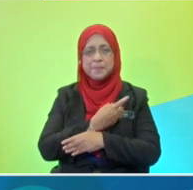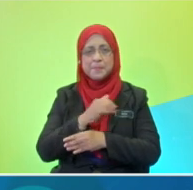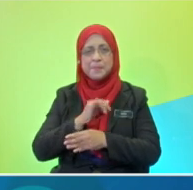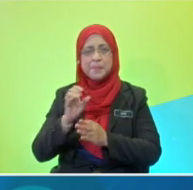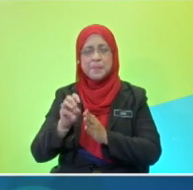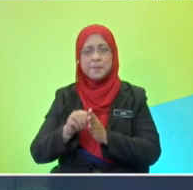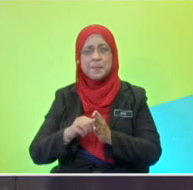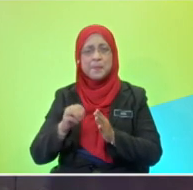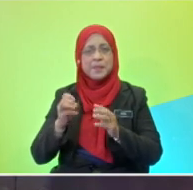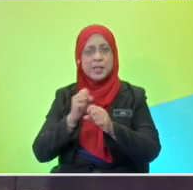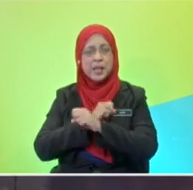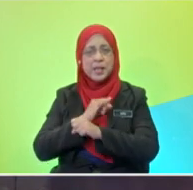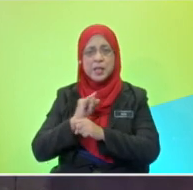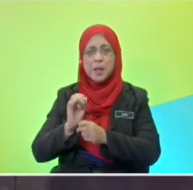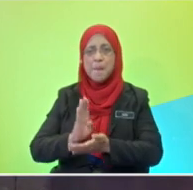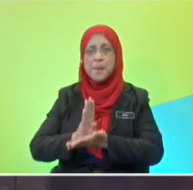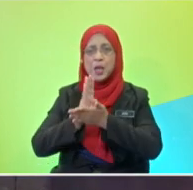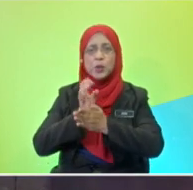dia bantu